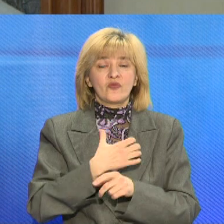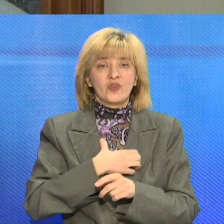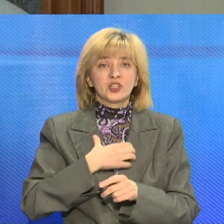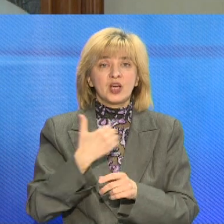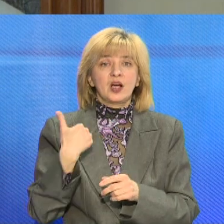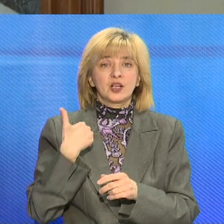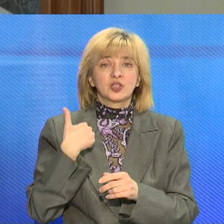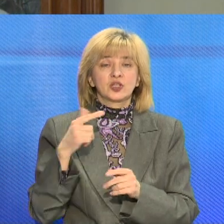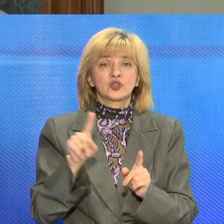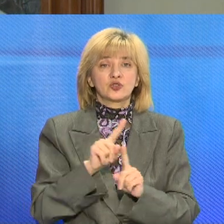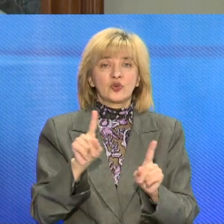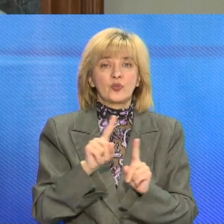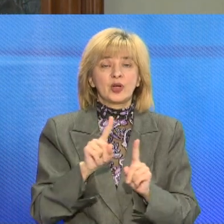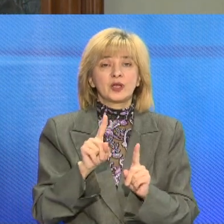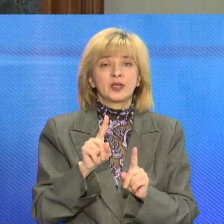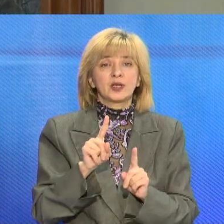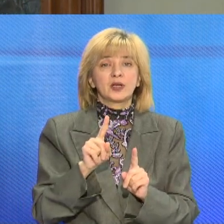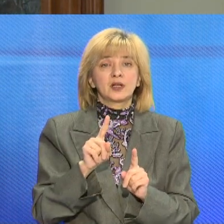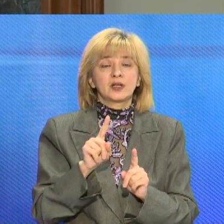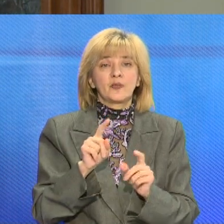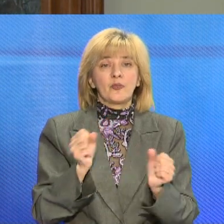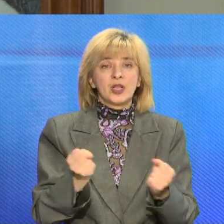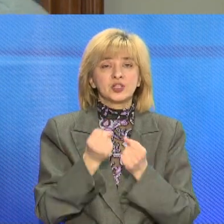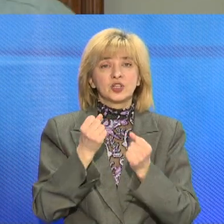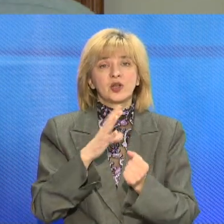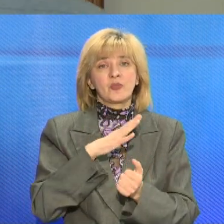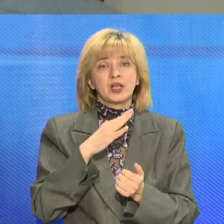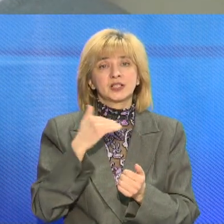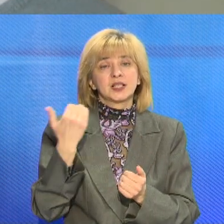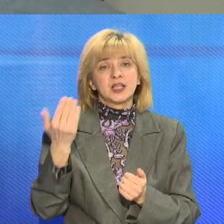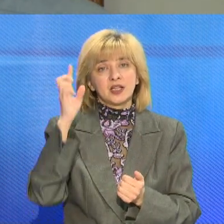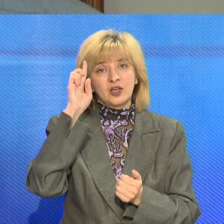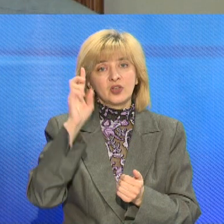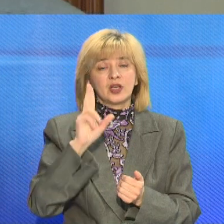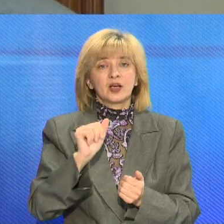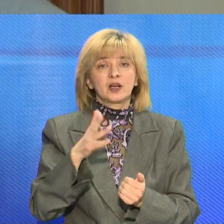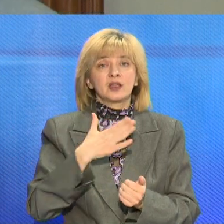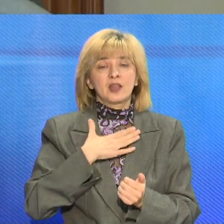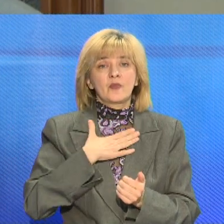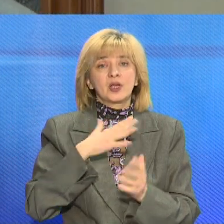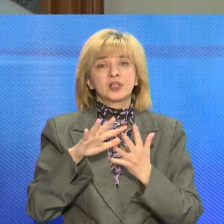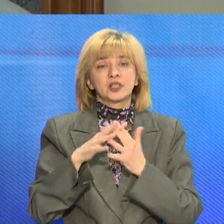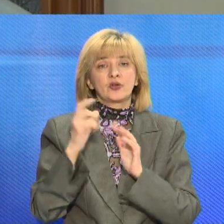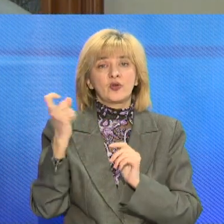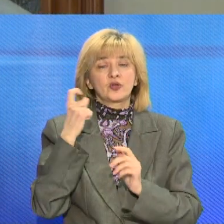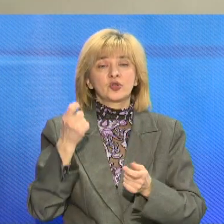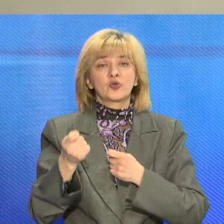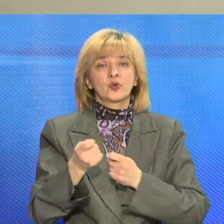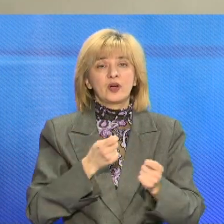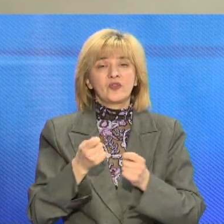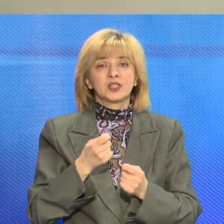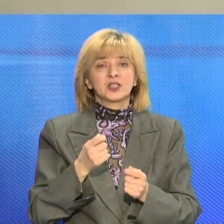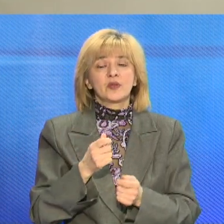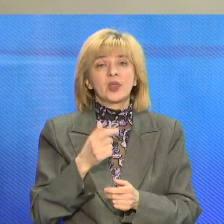еще поддержка, чтобы была какая-то со стороны государства, именно как нам, сельхозпроизводителям, нормальная такая.